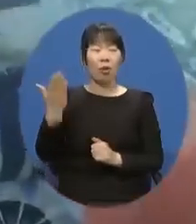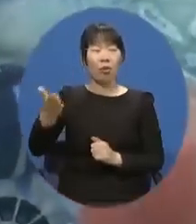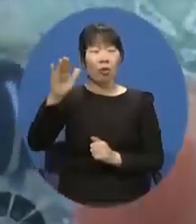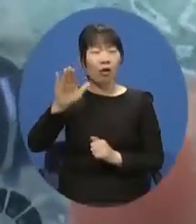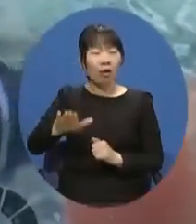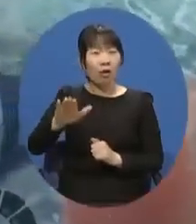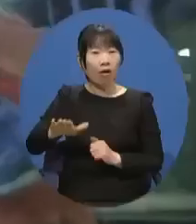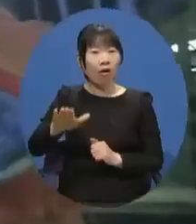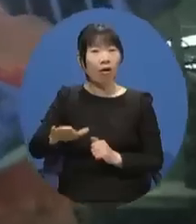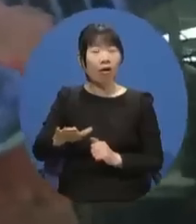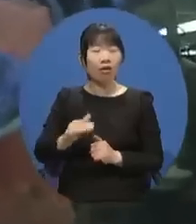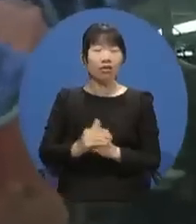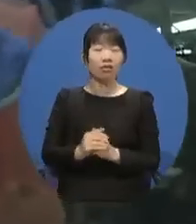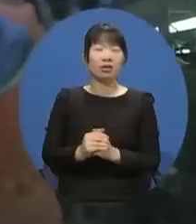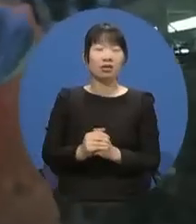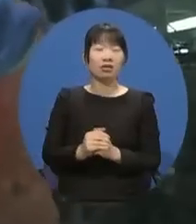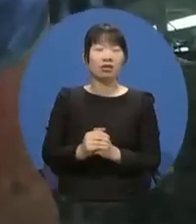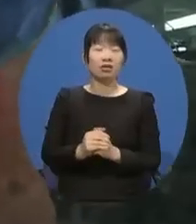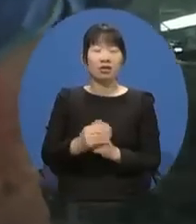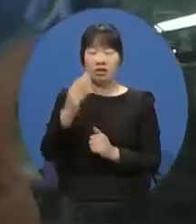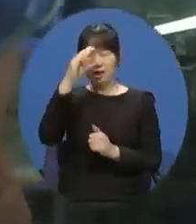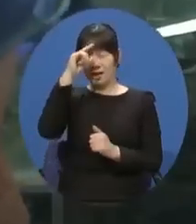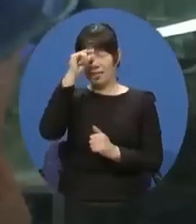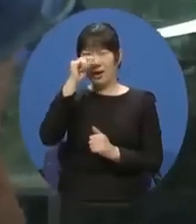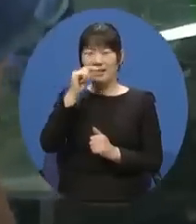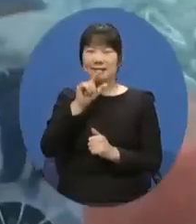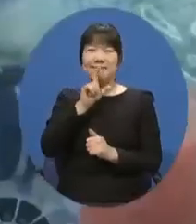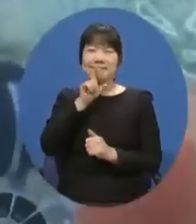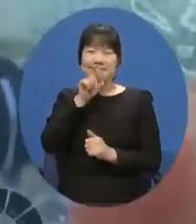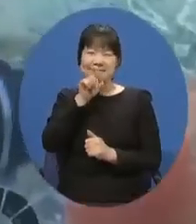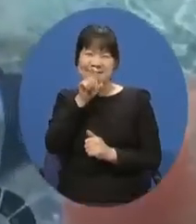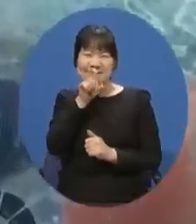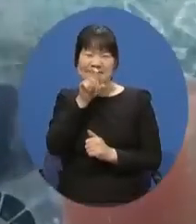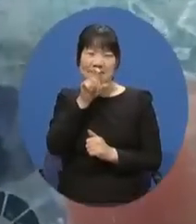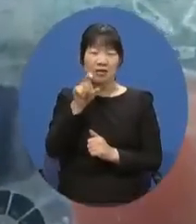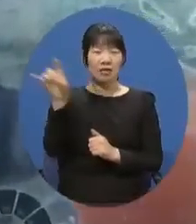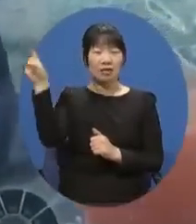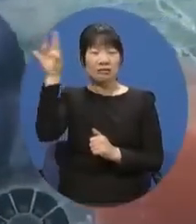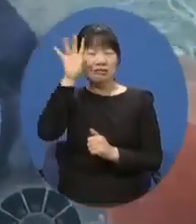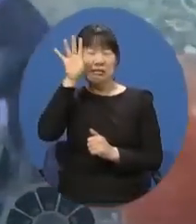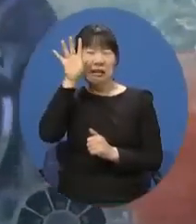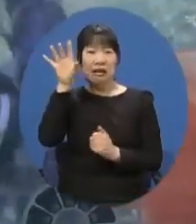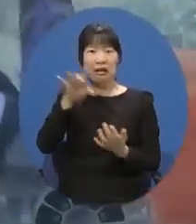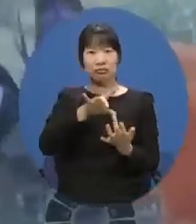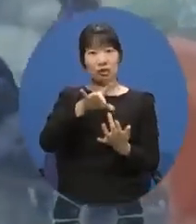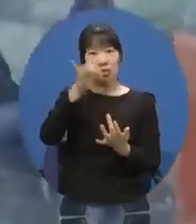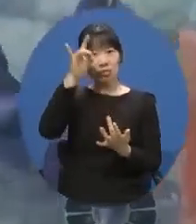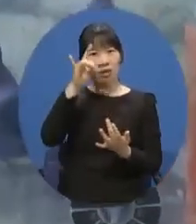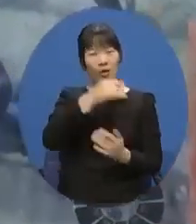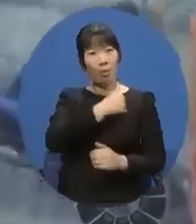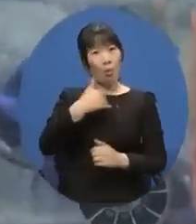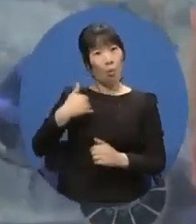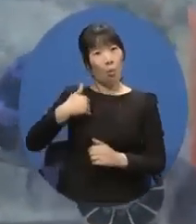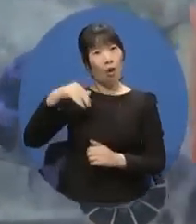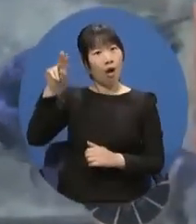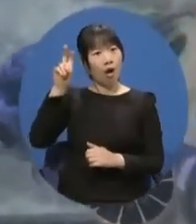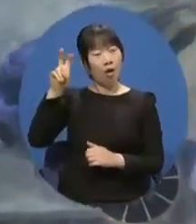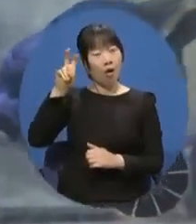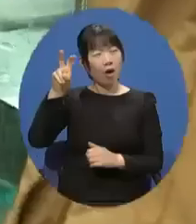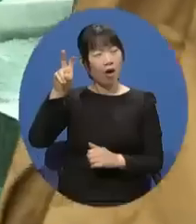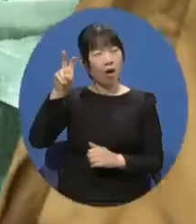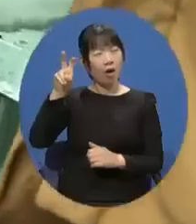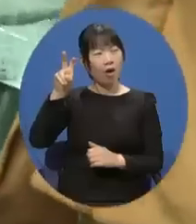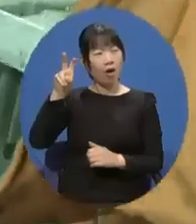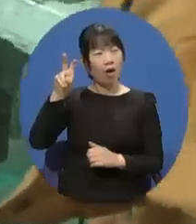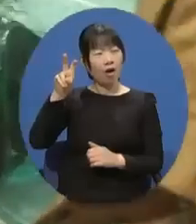그런데 툭 튀어나온 이마와 날카로운 이빨까지 예상 외의 대담한 선택인가 싶었는데. 뭐라고